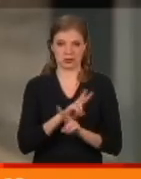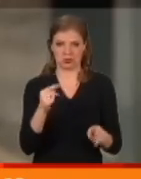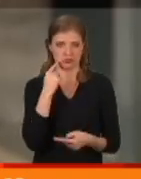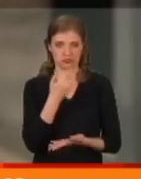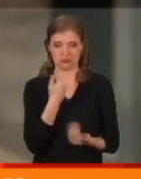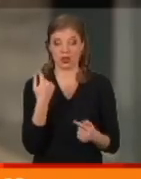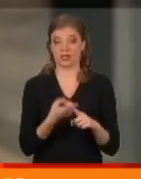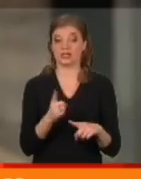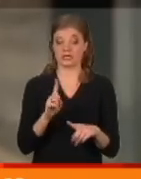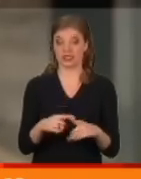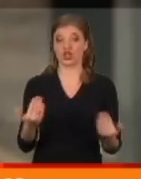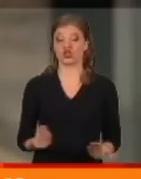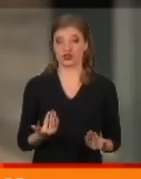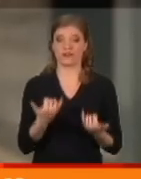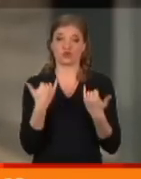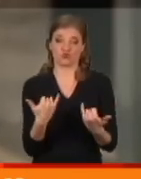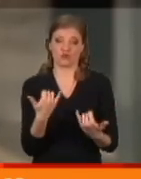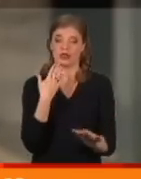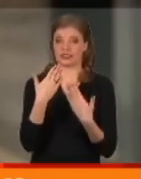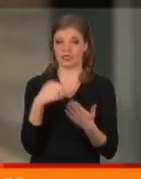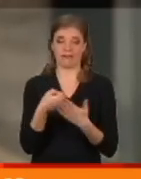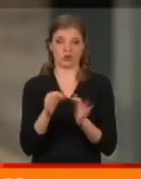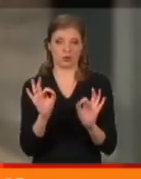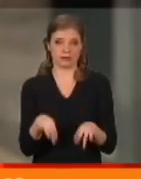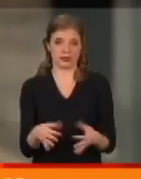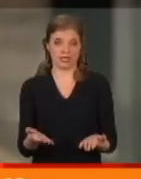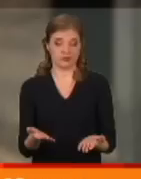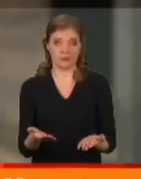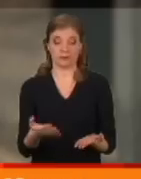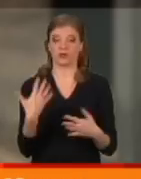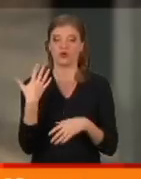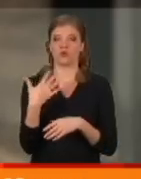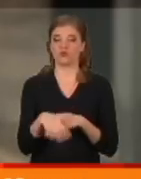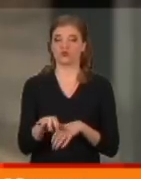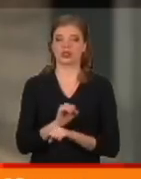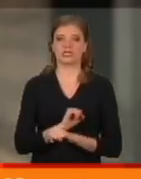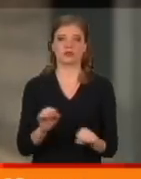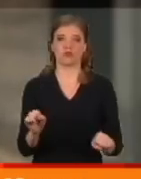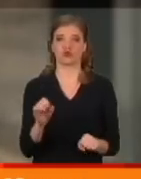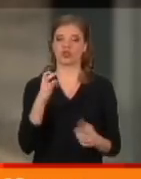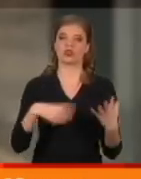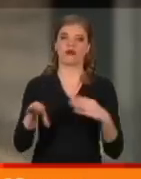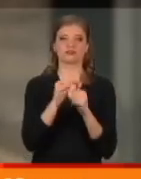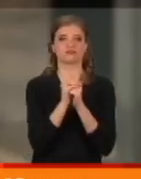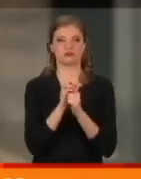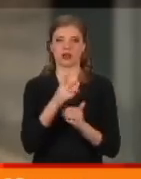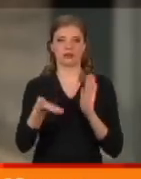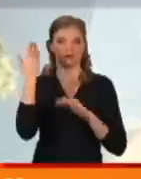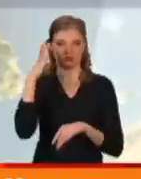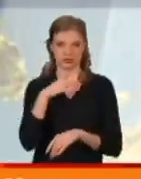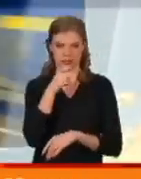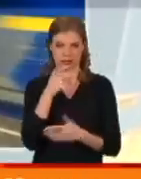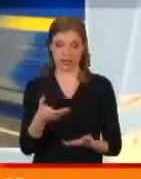ображає, тому що це живе сучасне ставлення до мистецтва. Вже не можна на все молитися, як це було за Йосифа